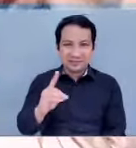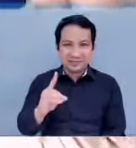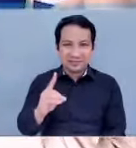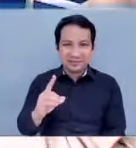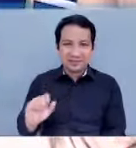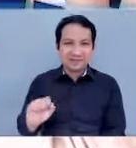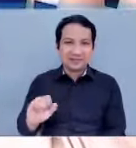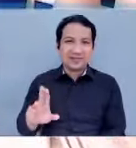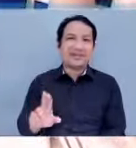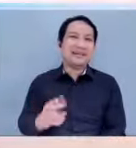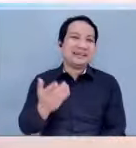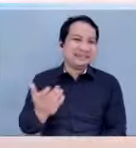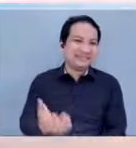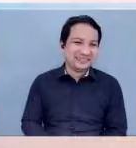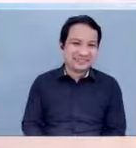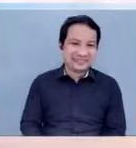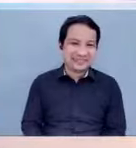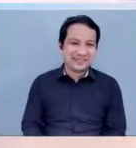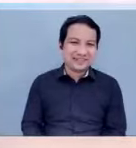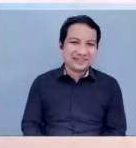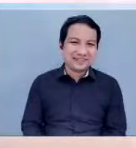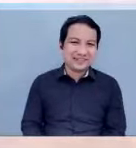Vladir! Joseph, ano?